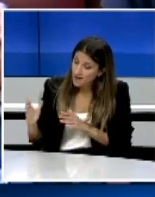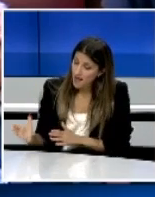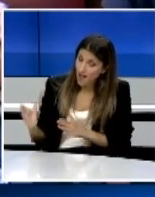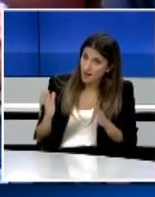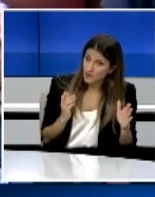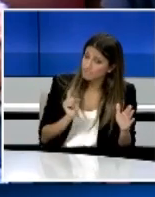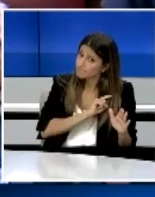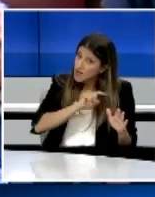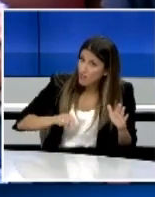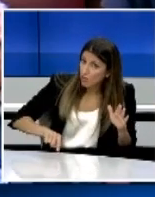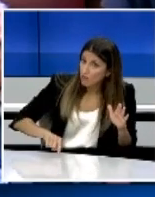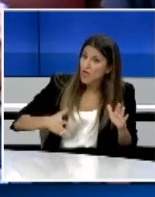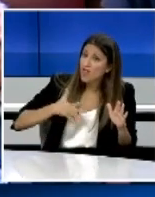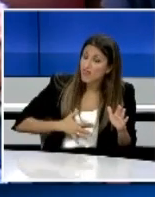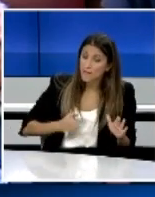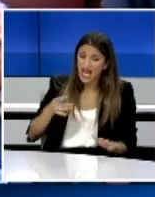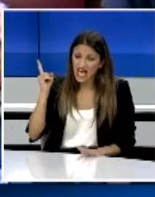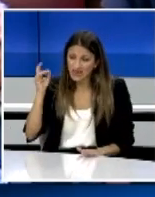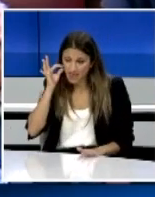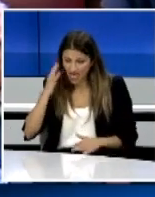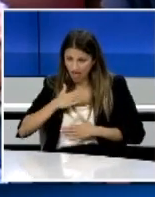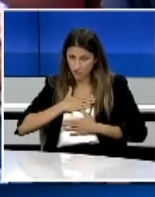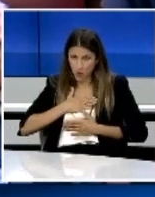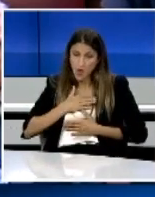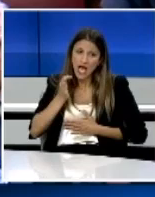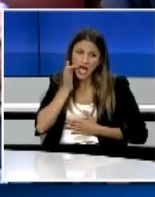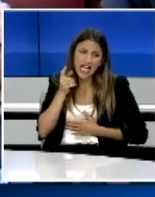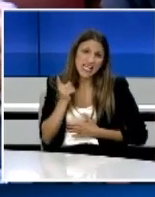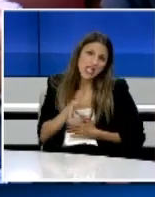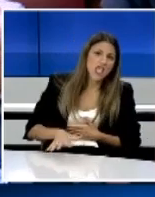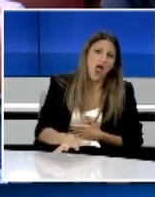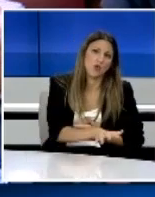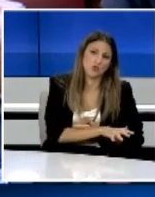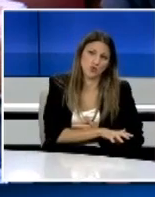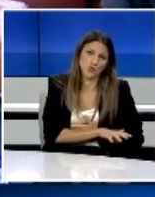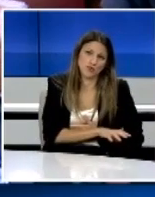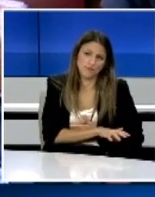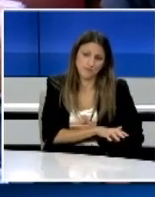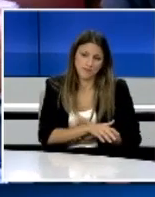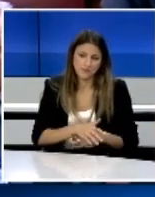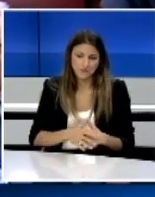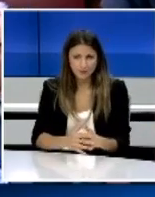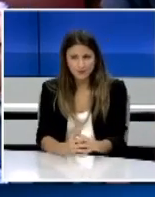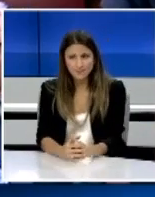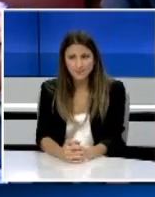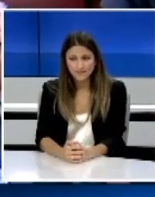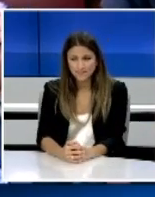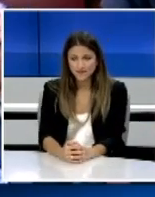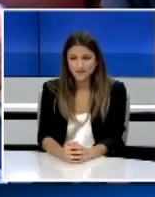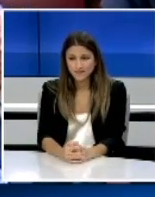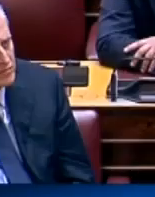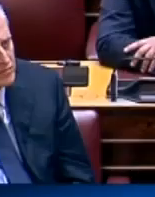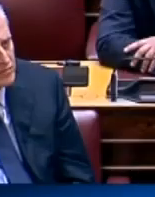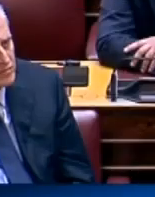εδώ να κάνουμε και αυτοκριτική, γιατί κυβερνήσαμε, λέει ο κ. Βελόπουλος, δεν κυβερνήσαμε 4,5 χρόνια, ναι, κυβερνήσαμε. Δεν φέραμε όμως